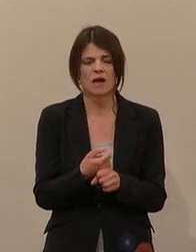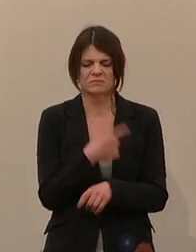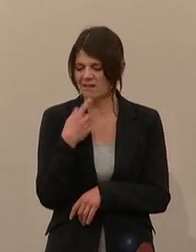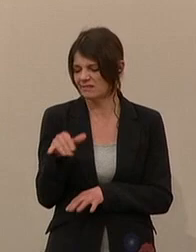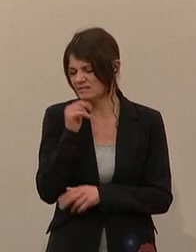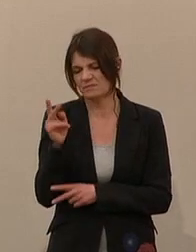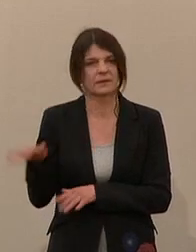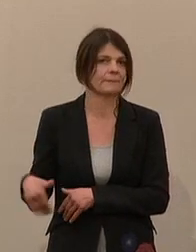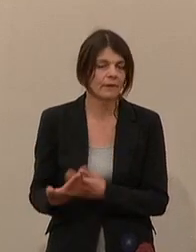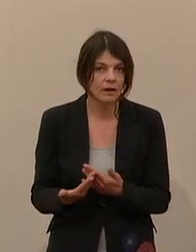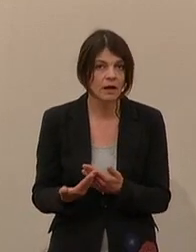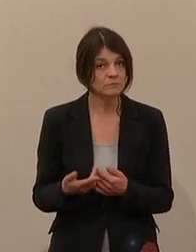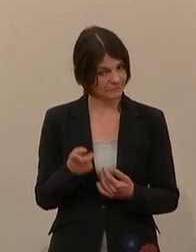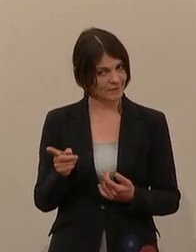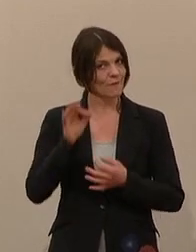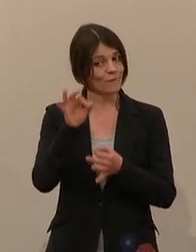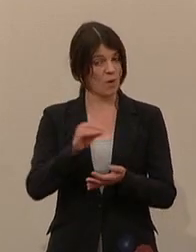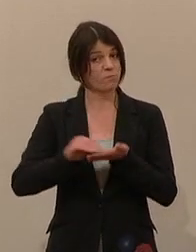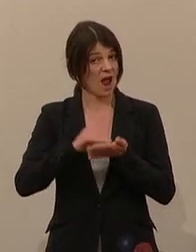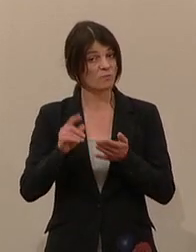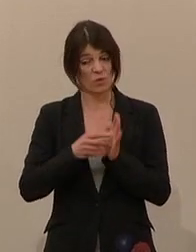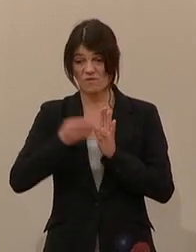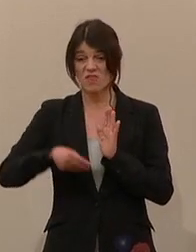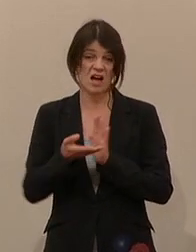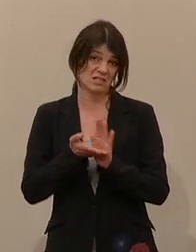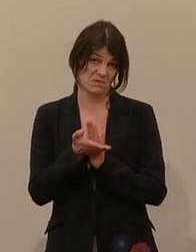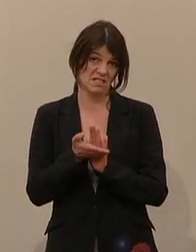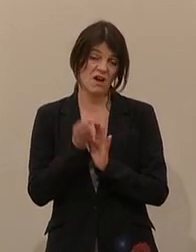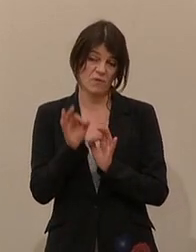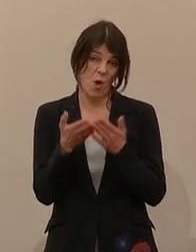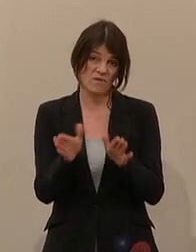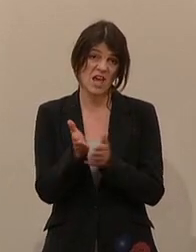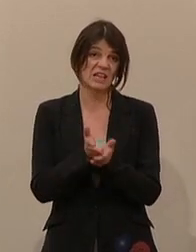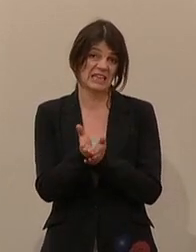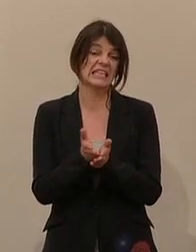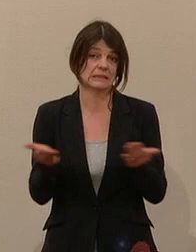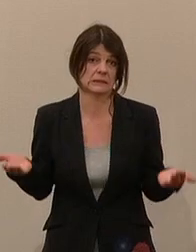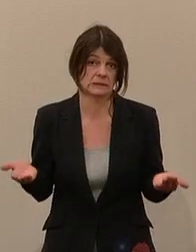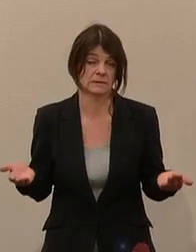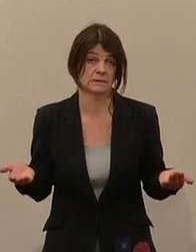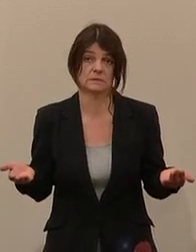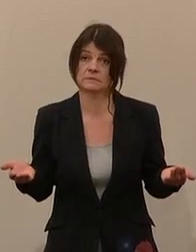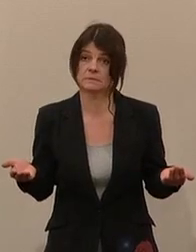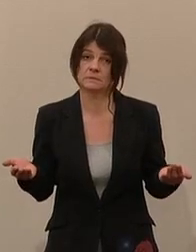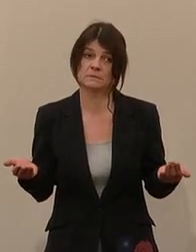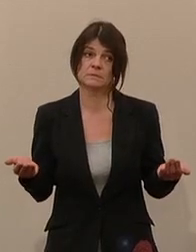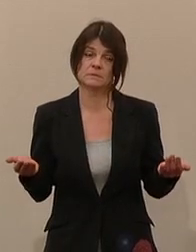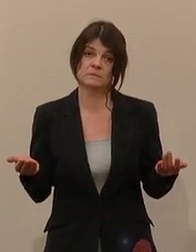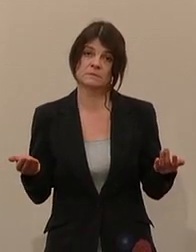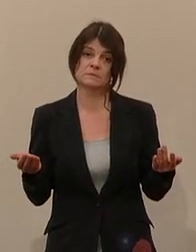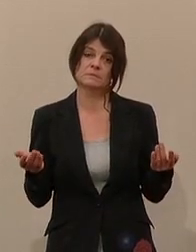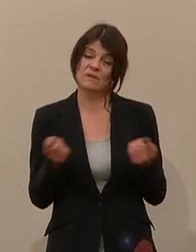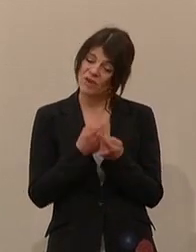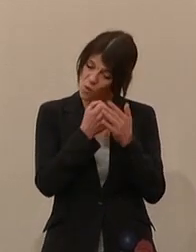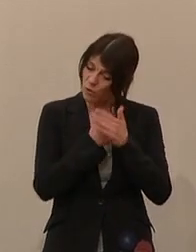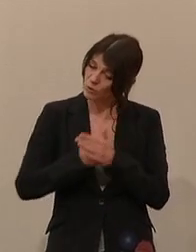nicht wert war, das unseren Beamten und Vertragsbediensteten, also den öffentlichen Dienst hier bei der